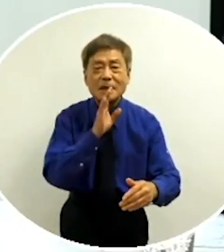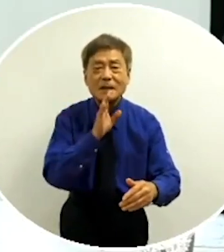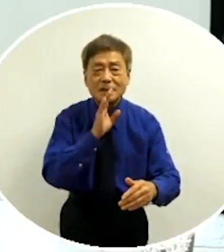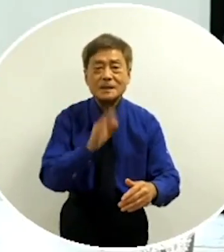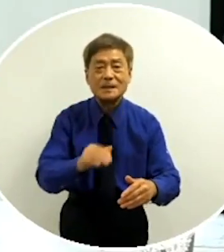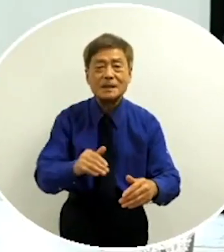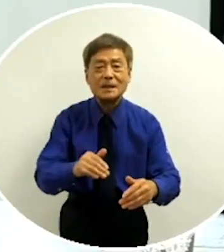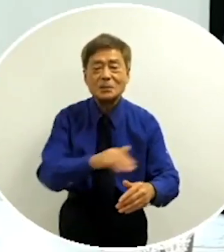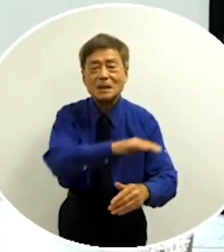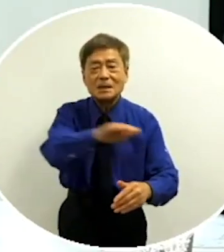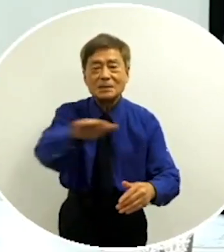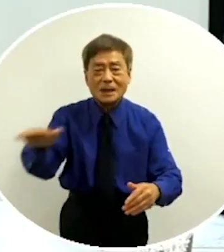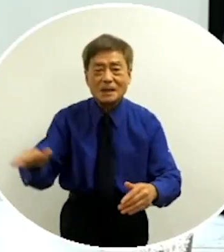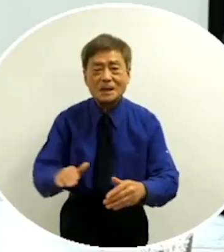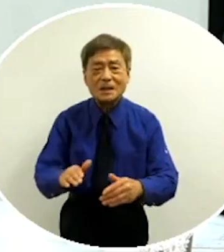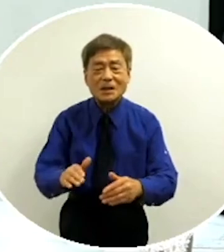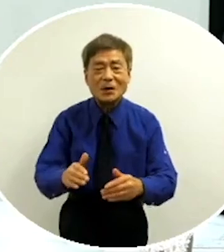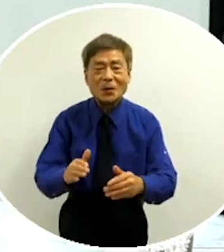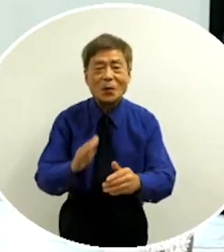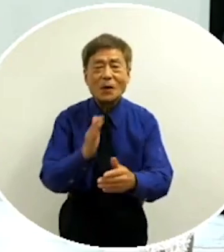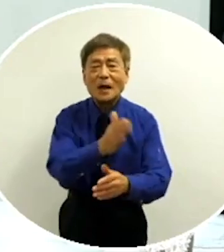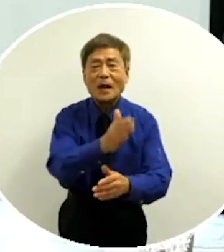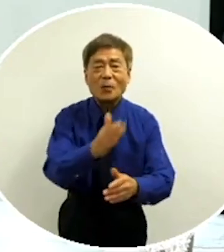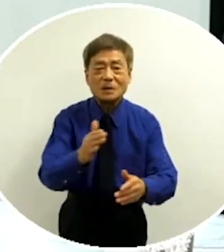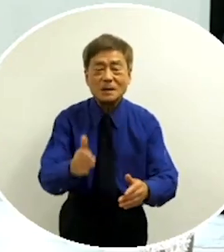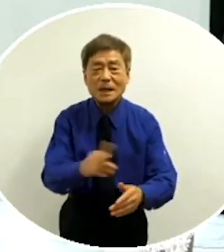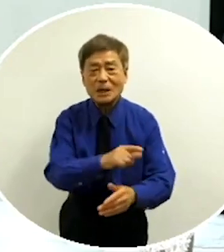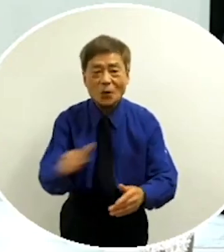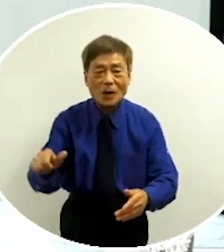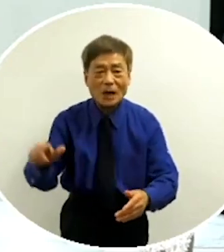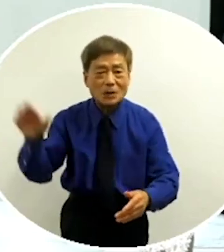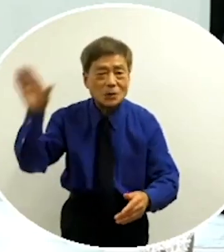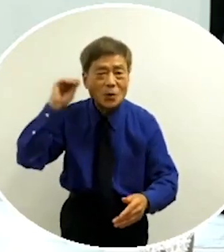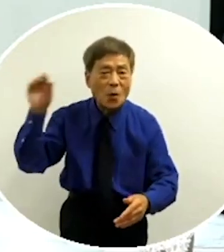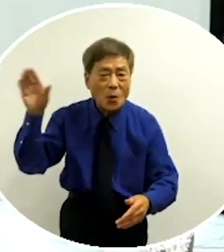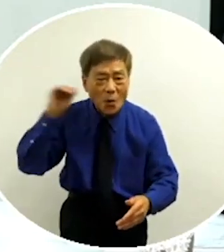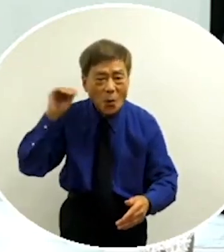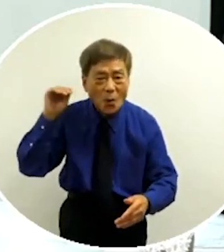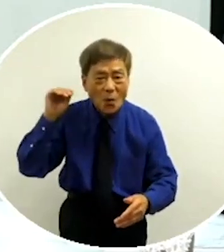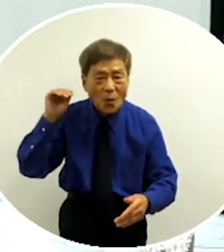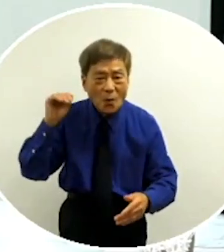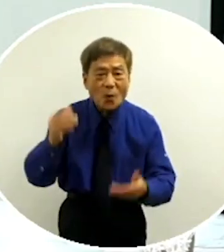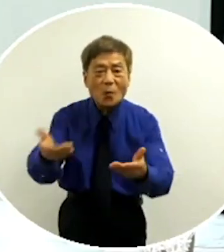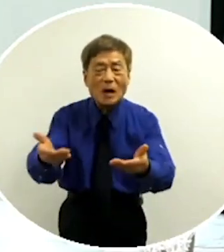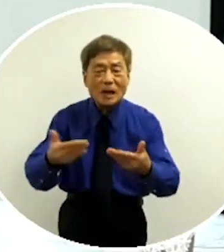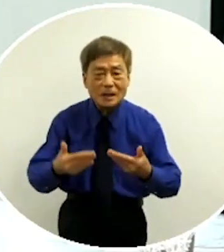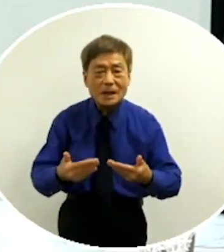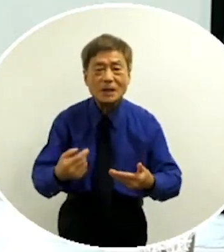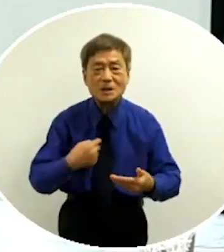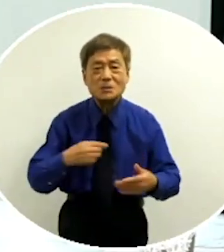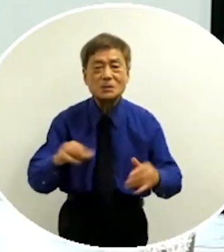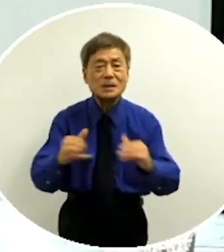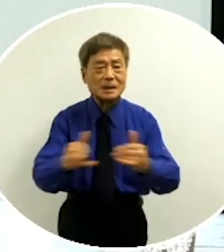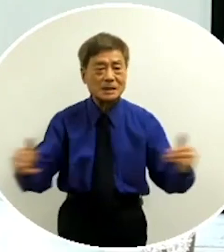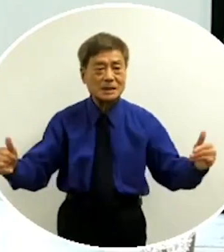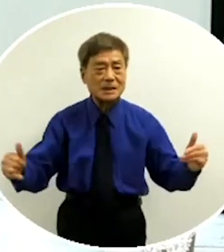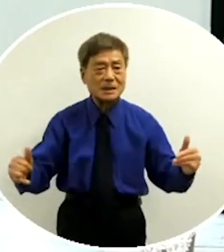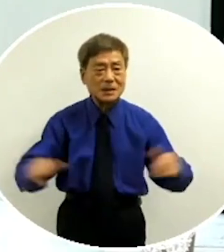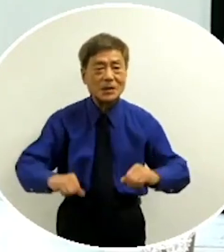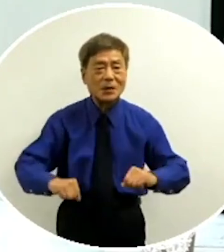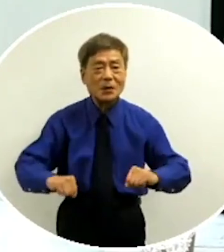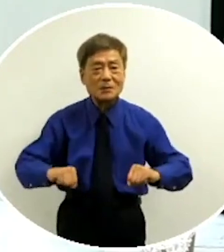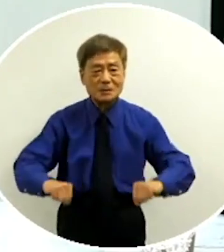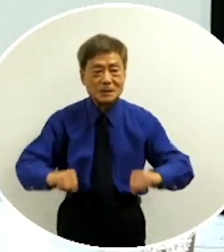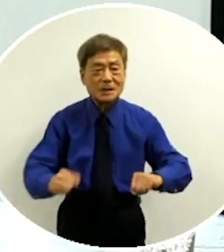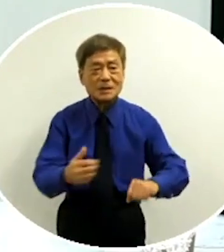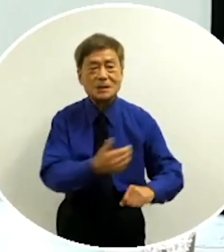till i する情報を下さいとかそれを改善するためには私たちがティル期間を決め